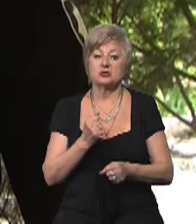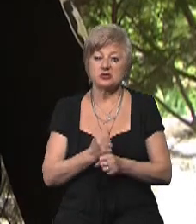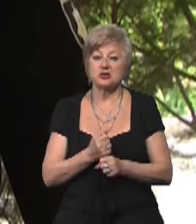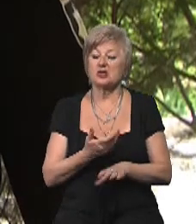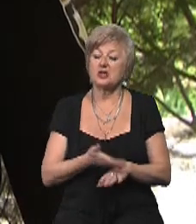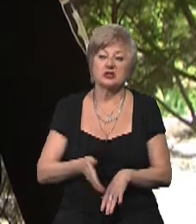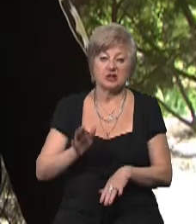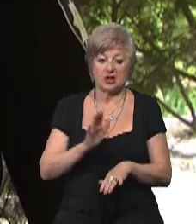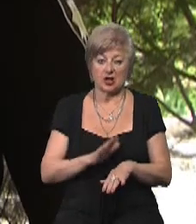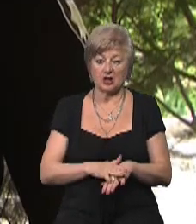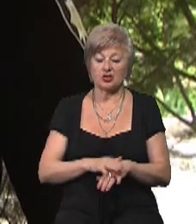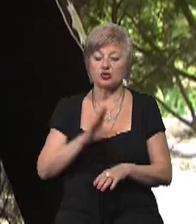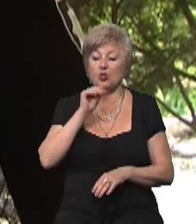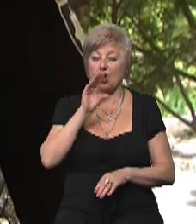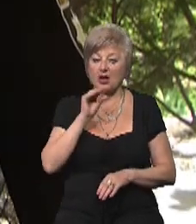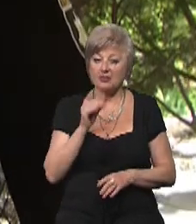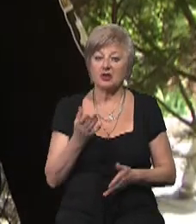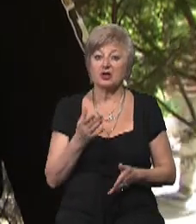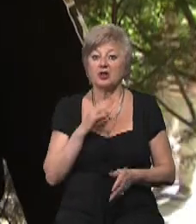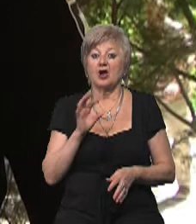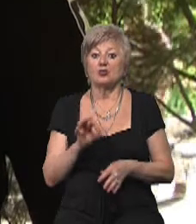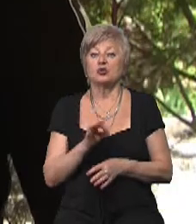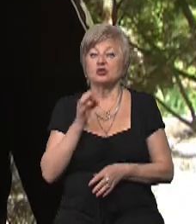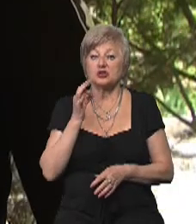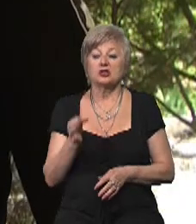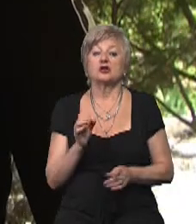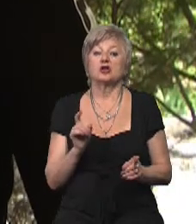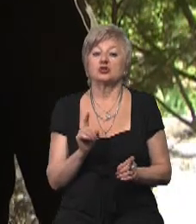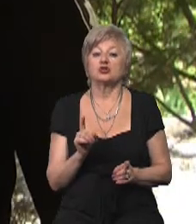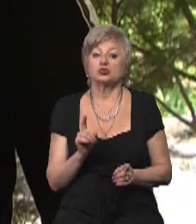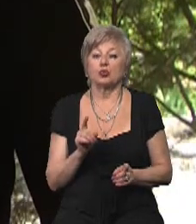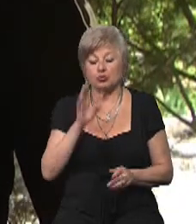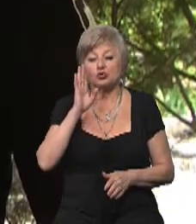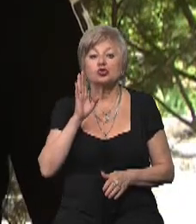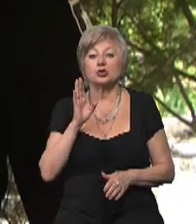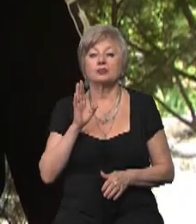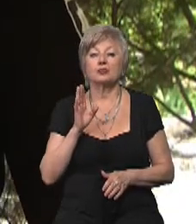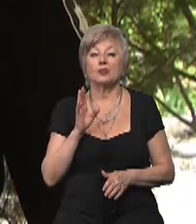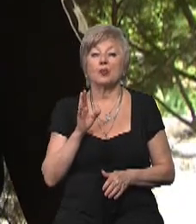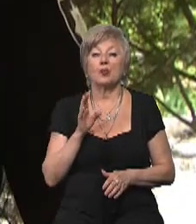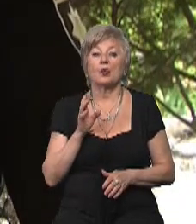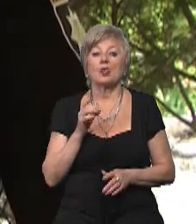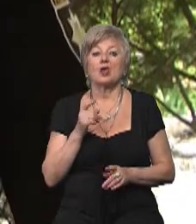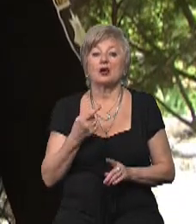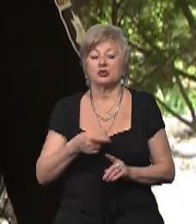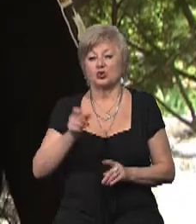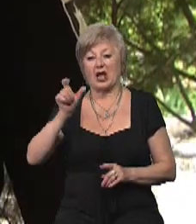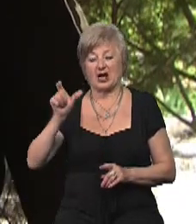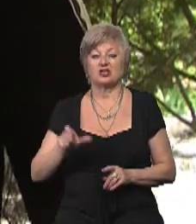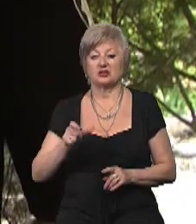дуже важко розмовляла і швиденько пояснила, що це сталося з вини громадянського